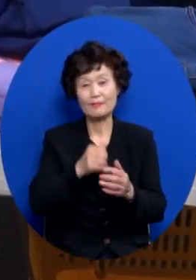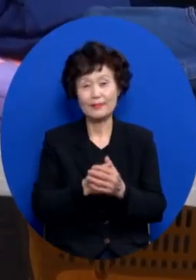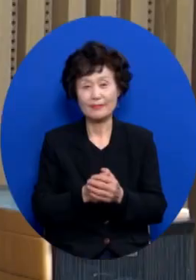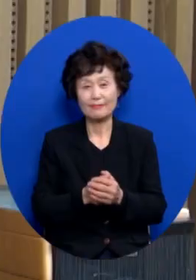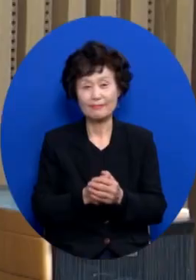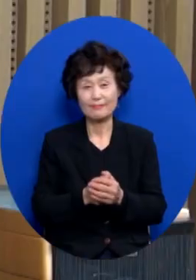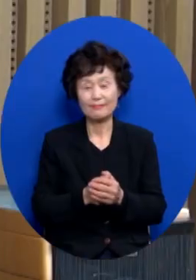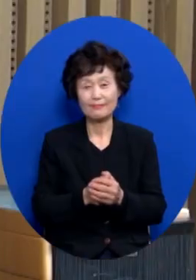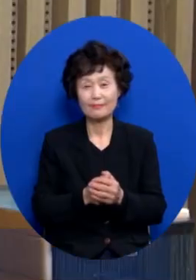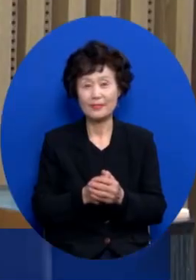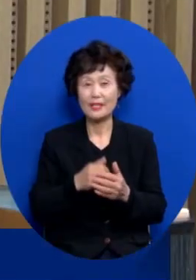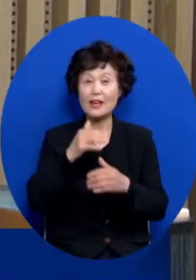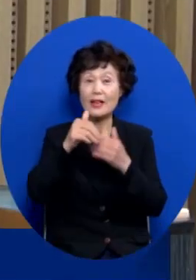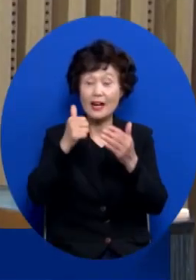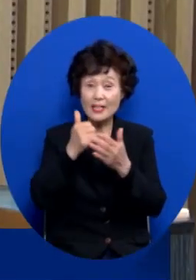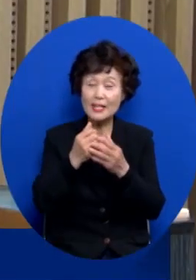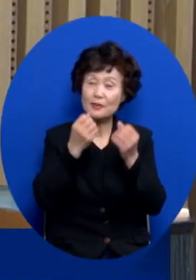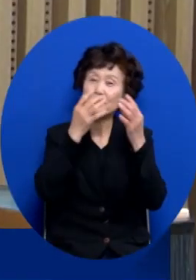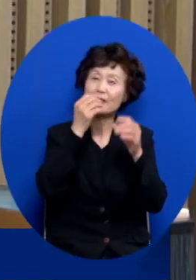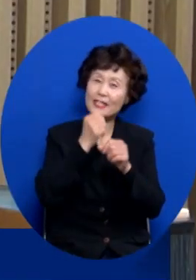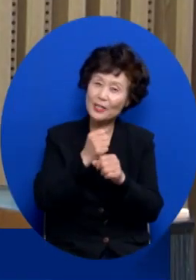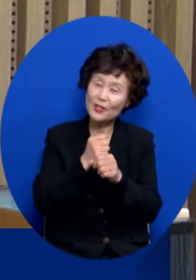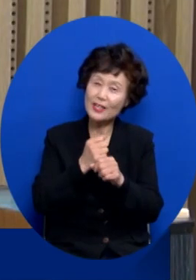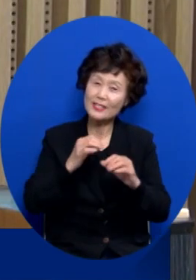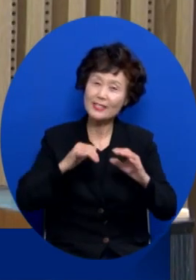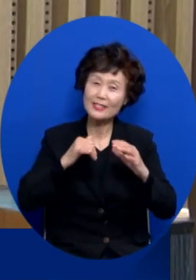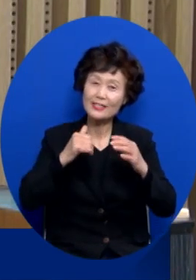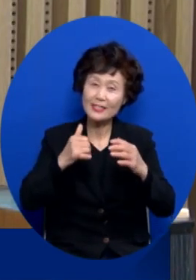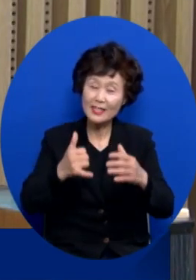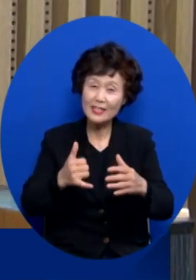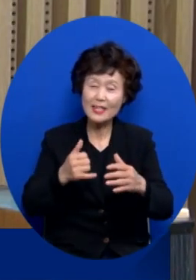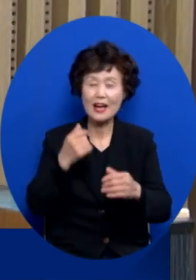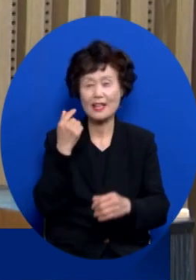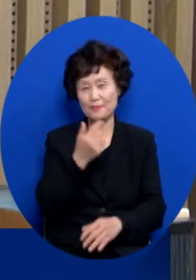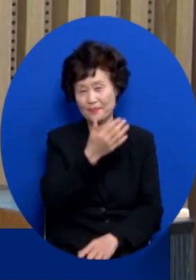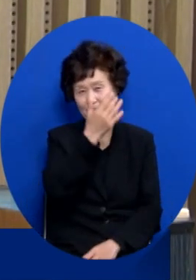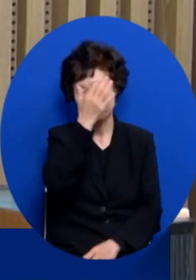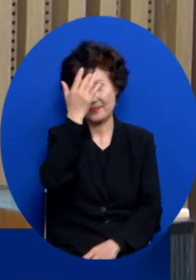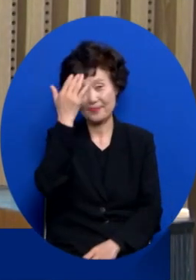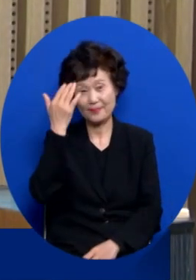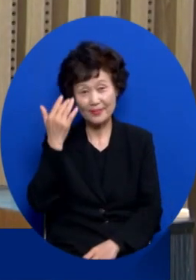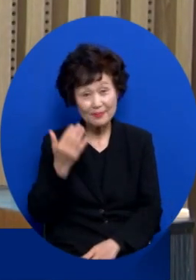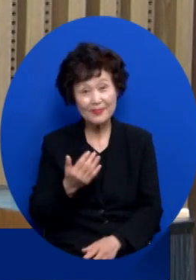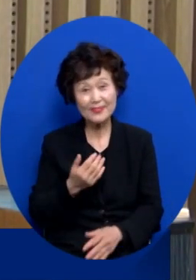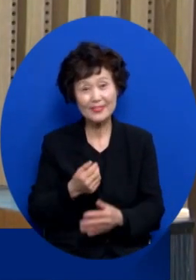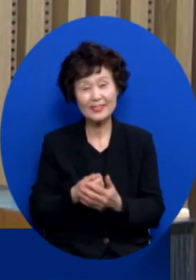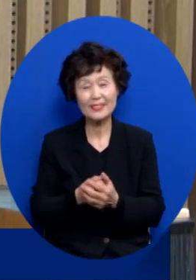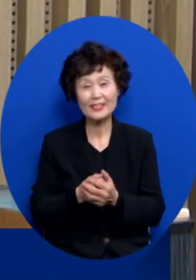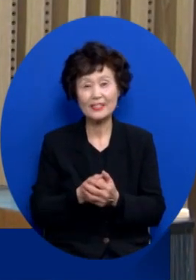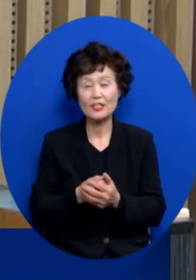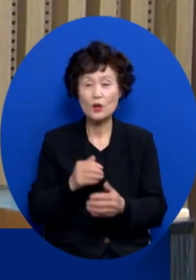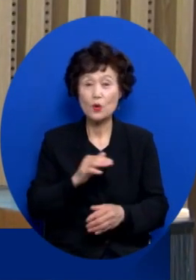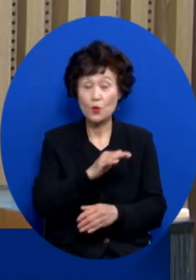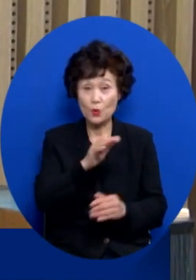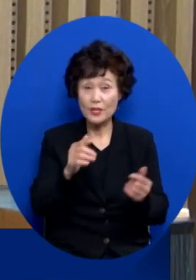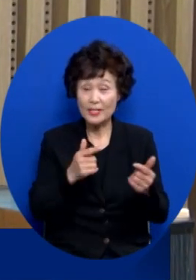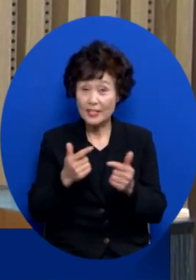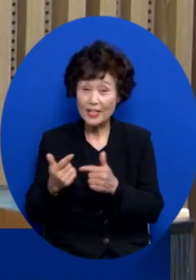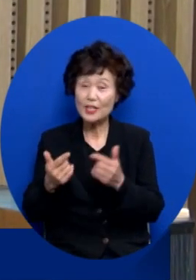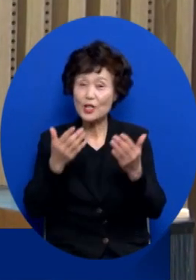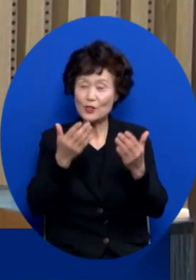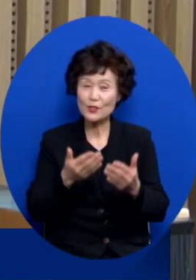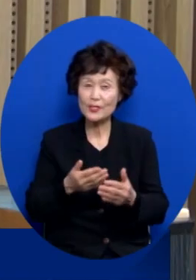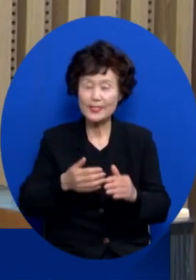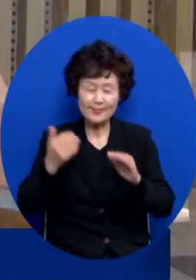계획입니다. 하나님께서 창조하신 세상은 아름답습니다. 우리에게 주신